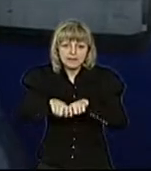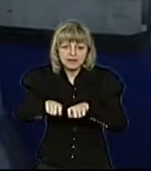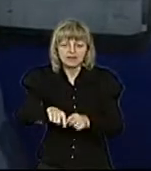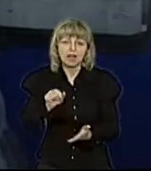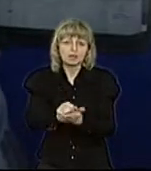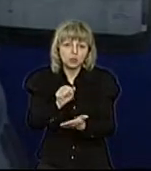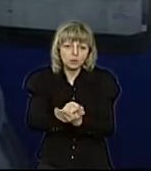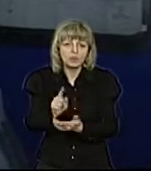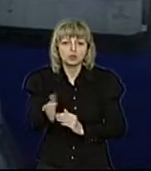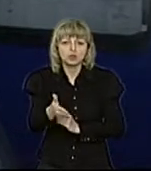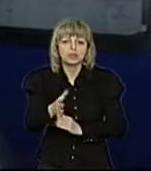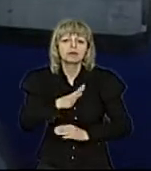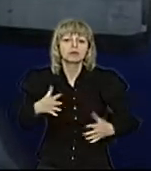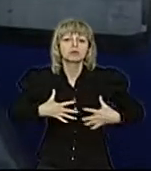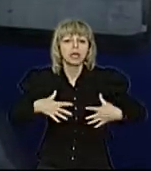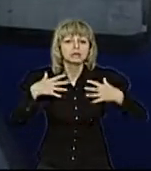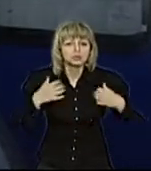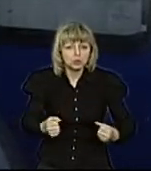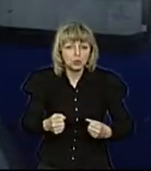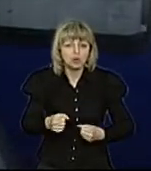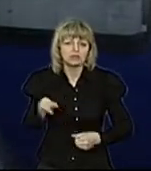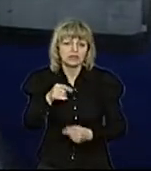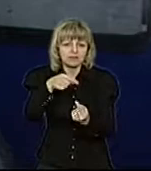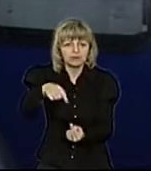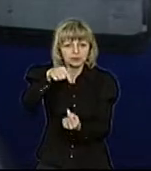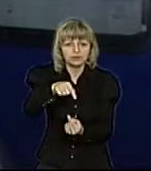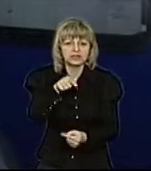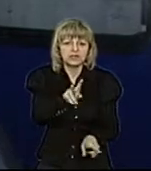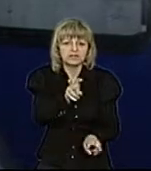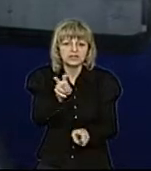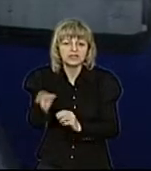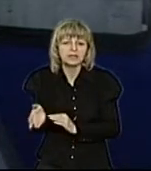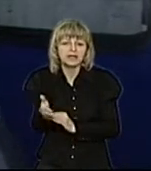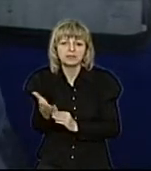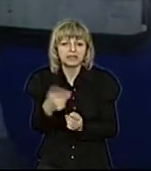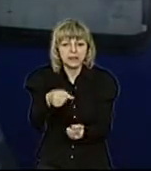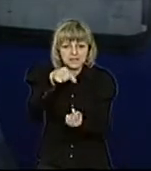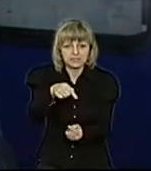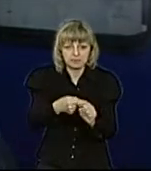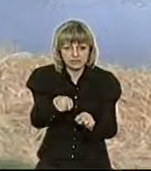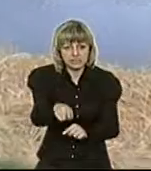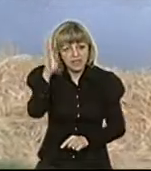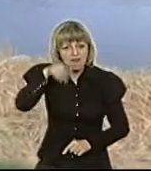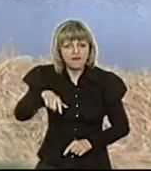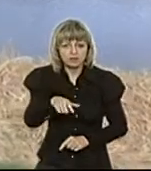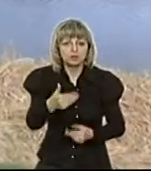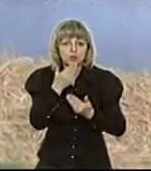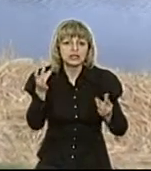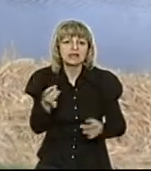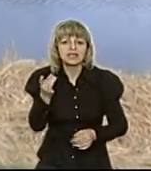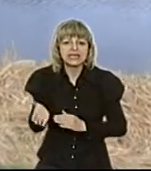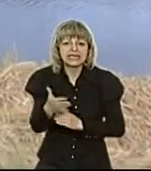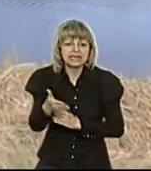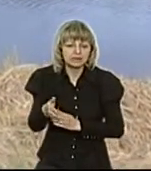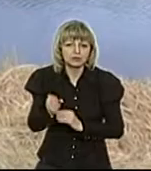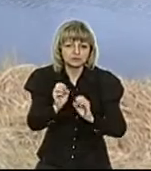документи, щоб риба була здорова, як кажуть, і відповідала тим видам риб, які притаманні даній водоймі. Останнього разу річку